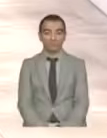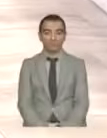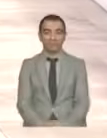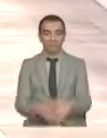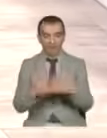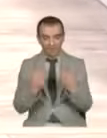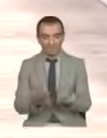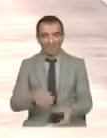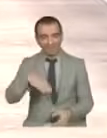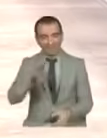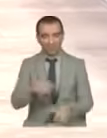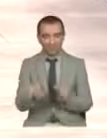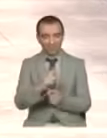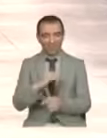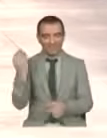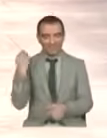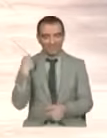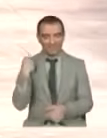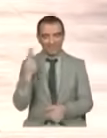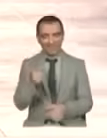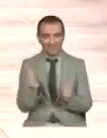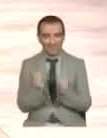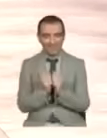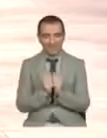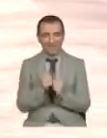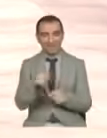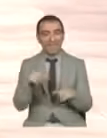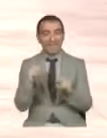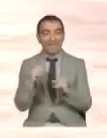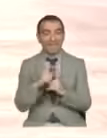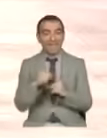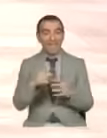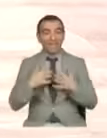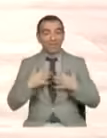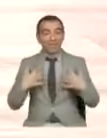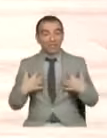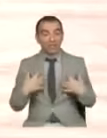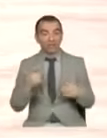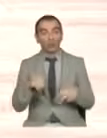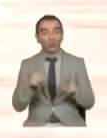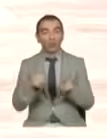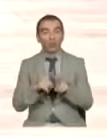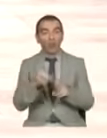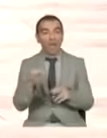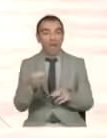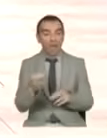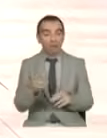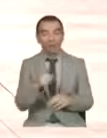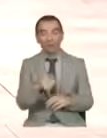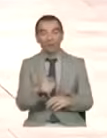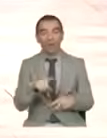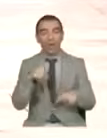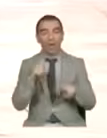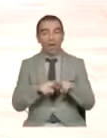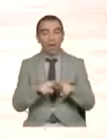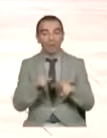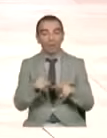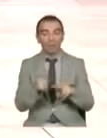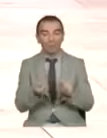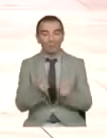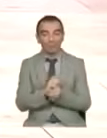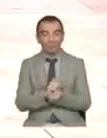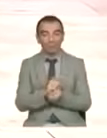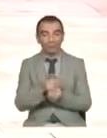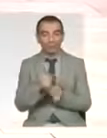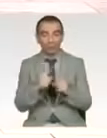Evet efendim, reklamlardan sonra tekrar birlikteyiz. Dilek Cesur, Nuray Karpuzcu ve yanımda Abdülkerim Kasongo,